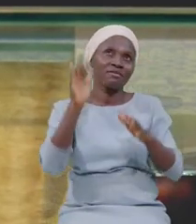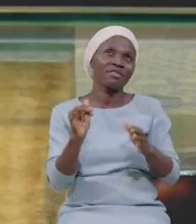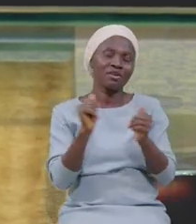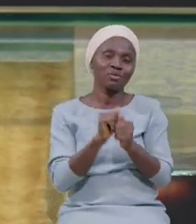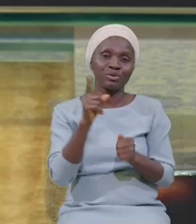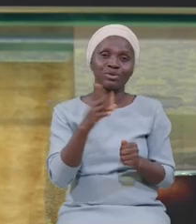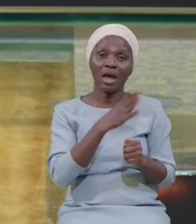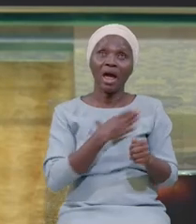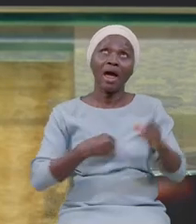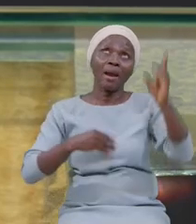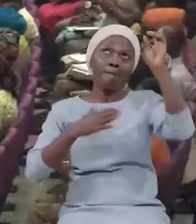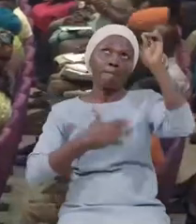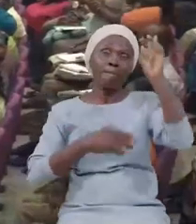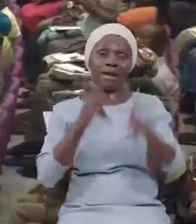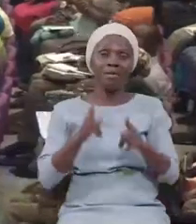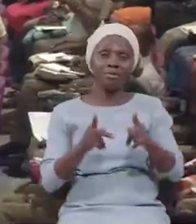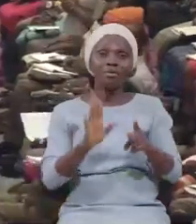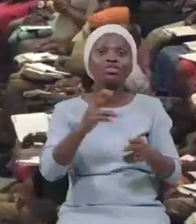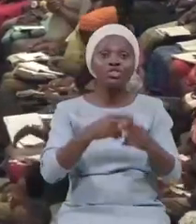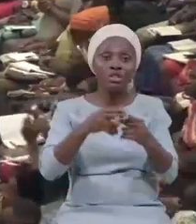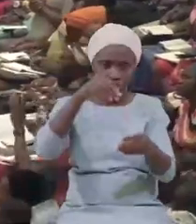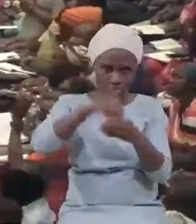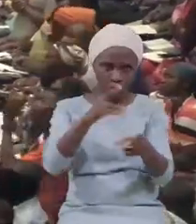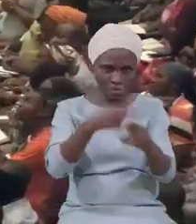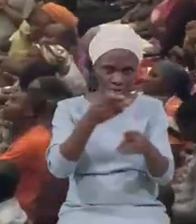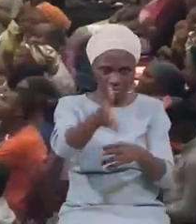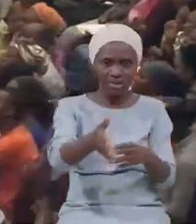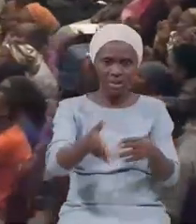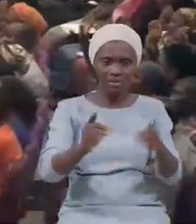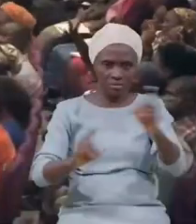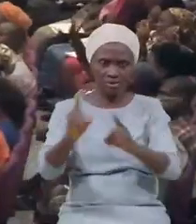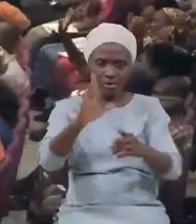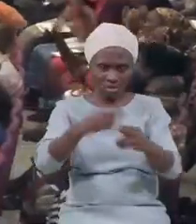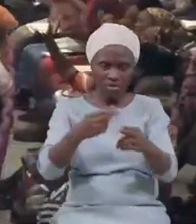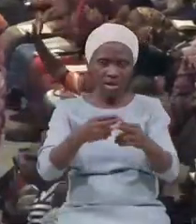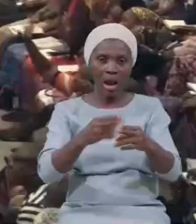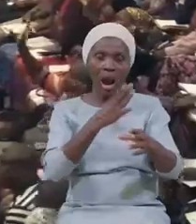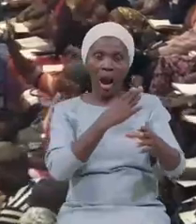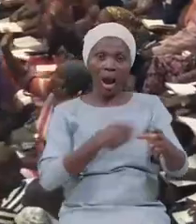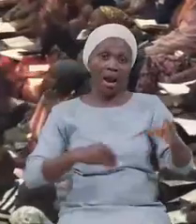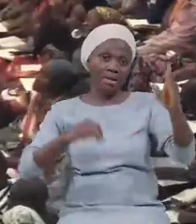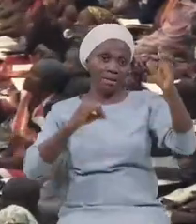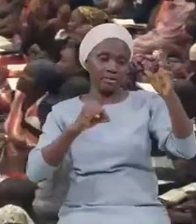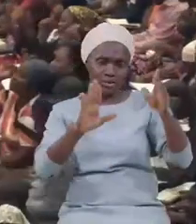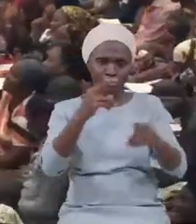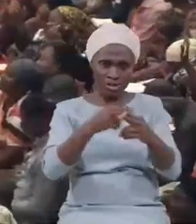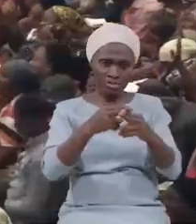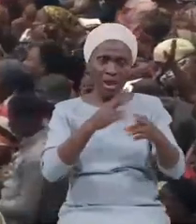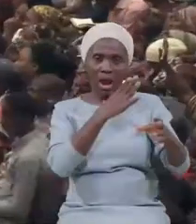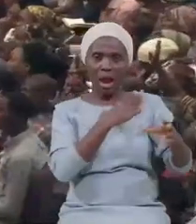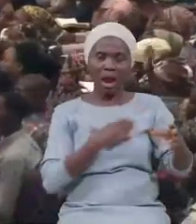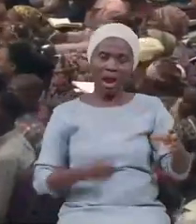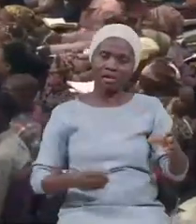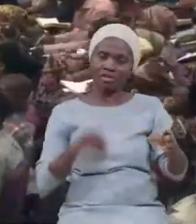mon peuple. Mentionnez votre nom. Mentionnez votre nom là-bas. Et mon peuple ne sera plus jamais